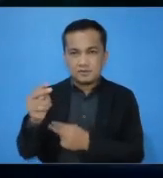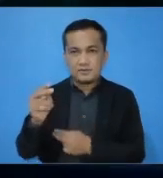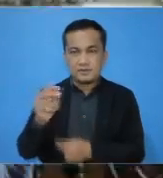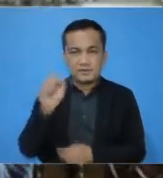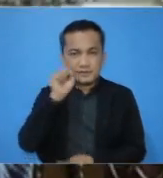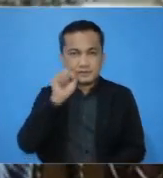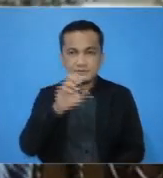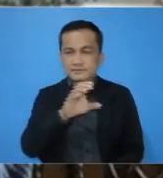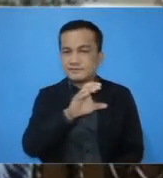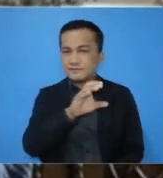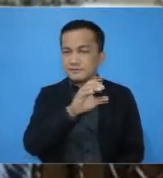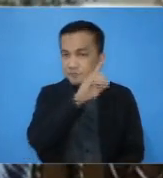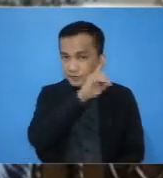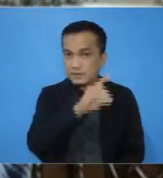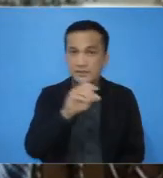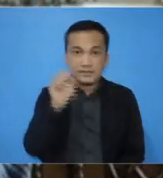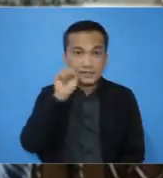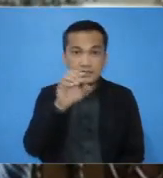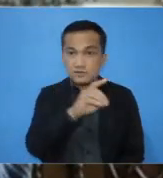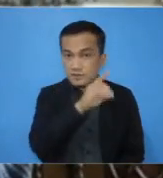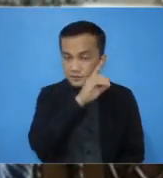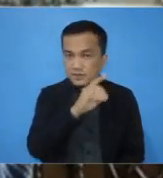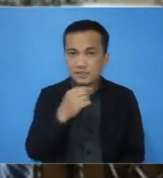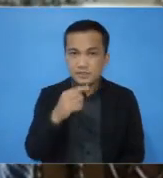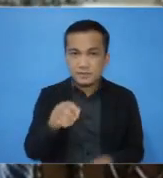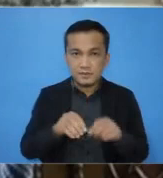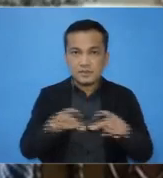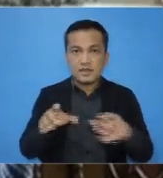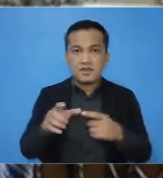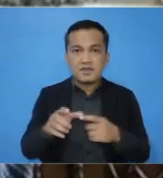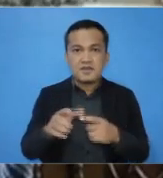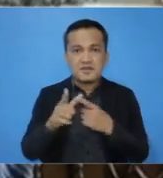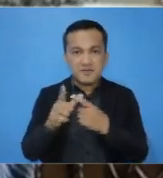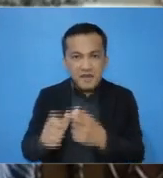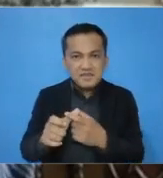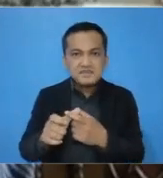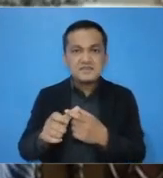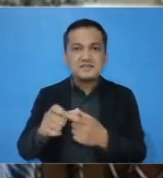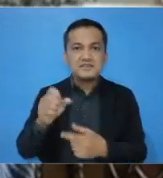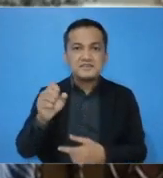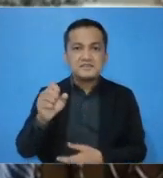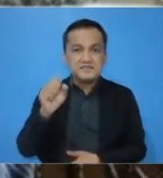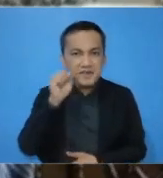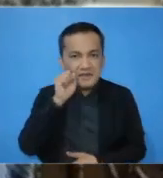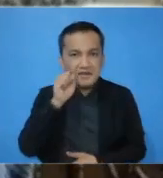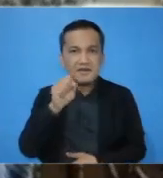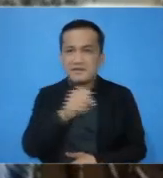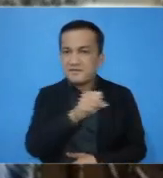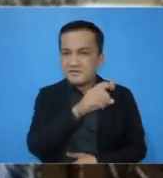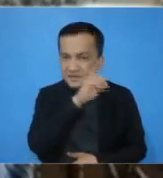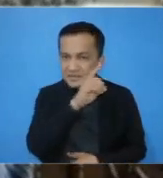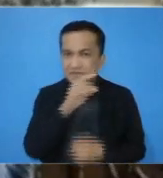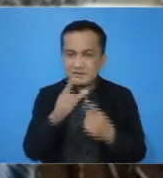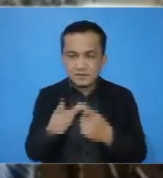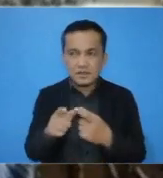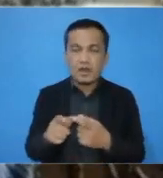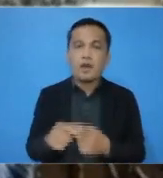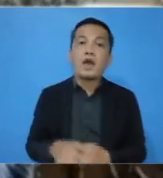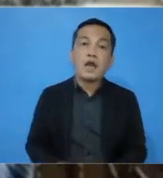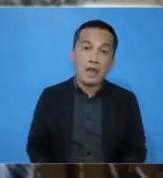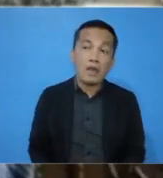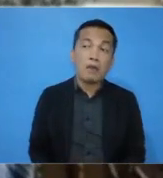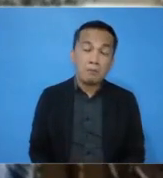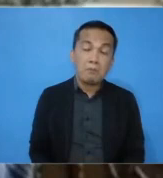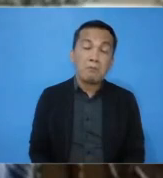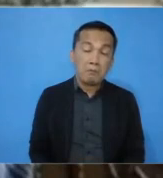pagkalat ng mga streamers na Run Sara Run, ay ito ay nagpapahiwatig na mukhang may plano sa